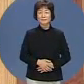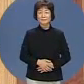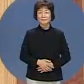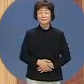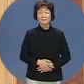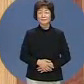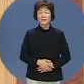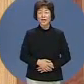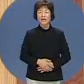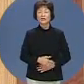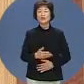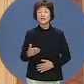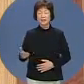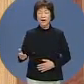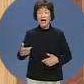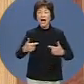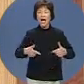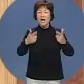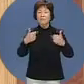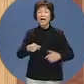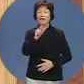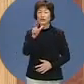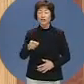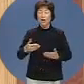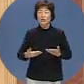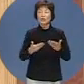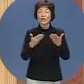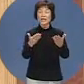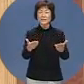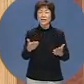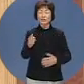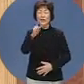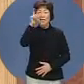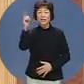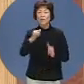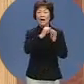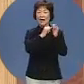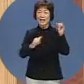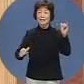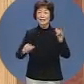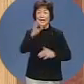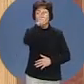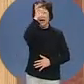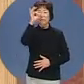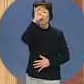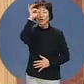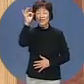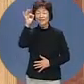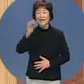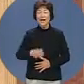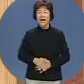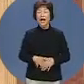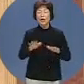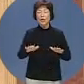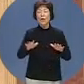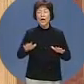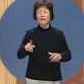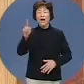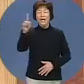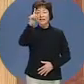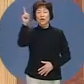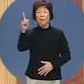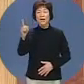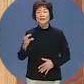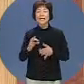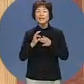さて、続いてはシリーズでお届けしている生駒歴史探訪です。今回は生駒に伝